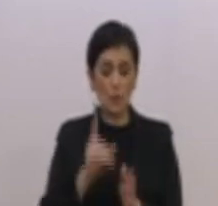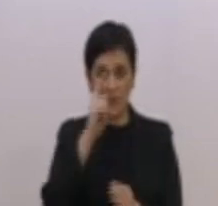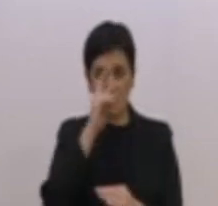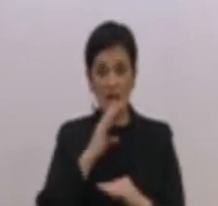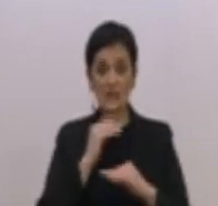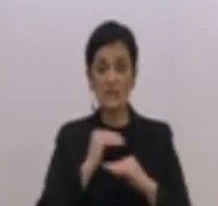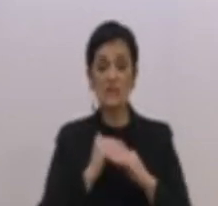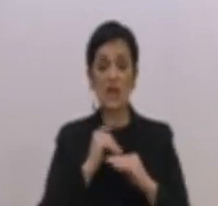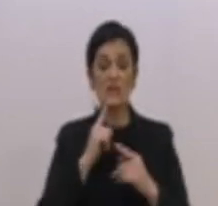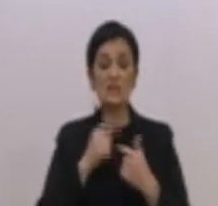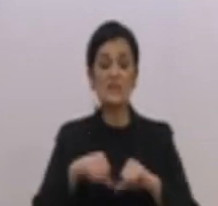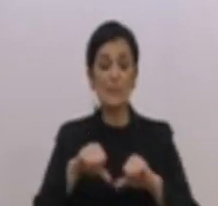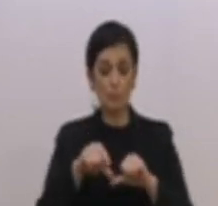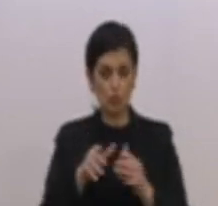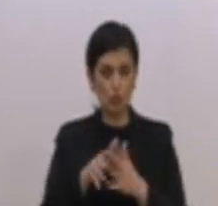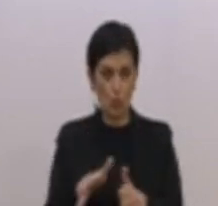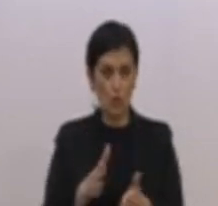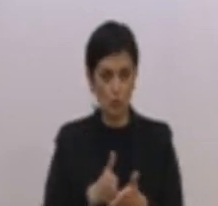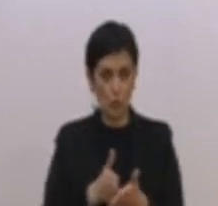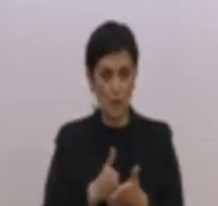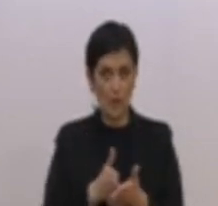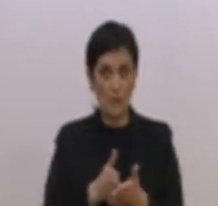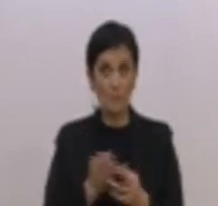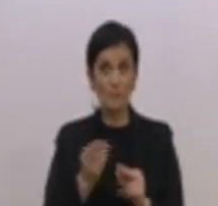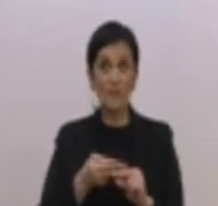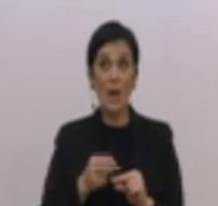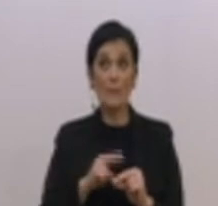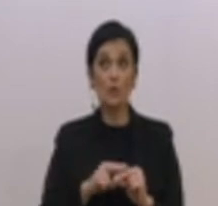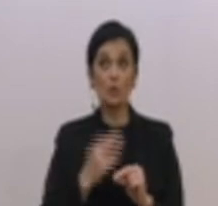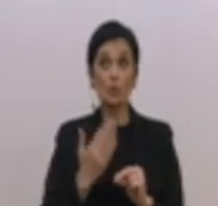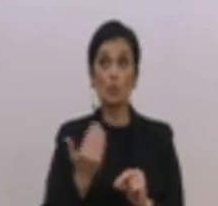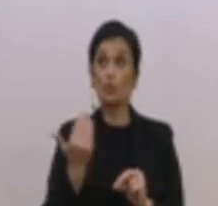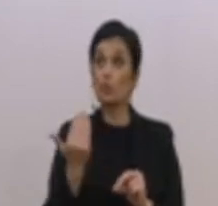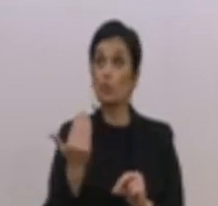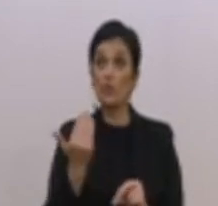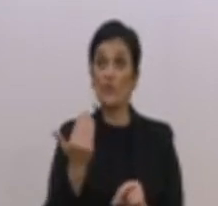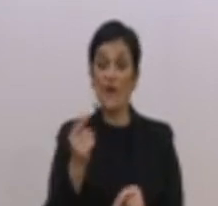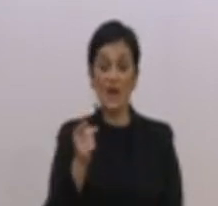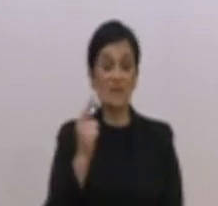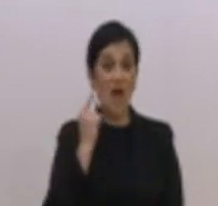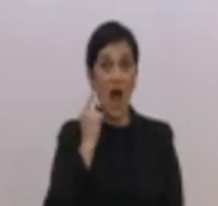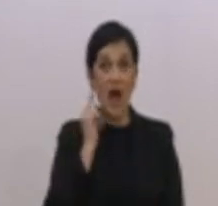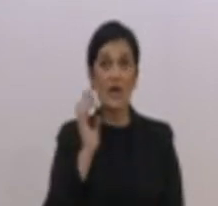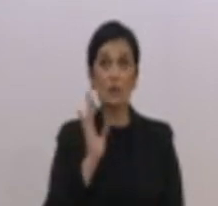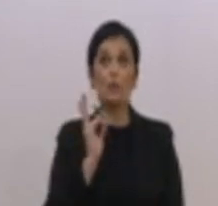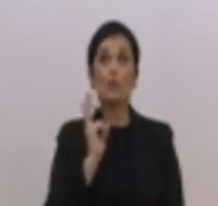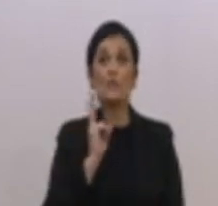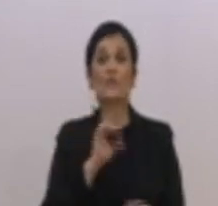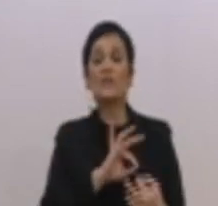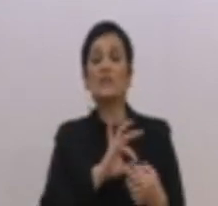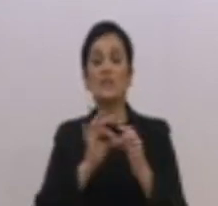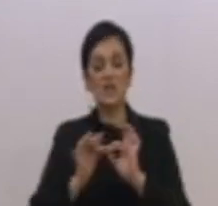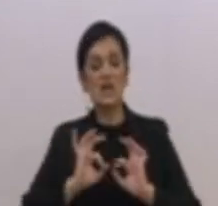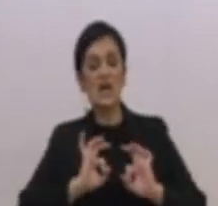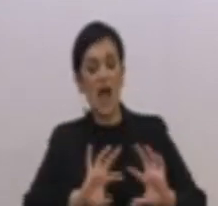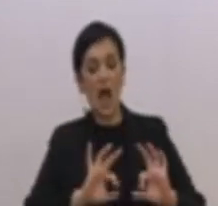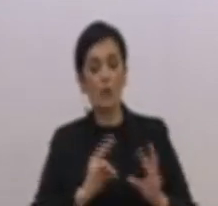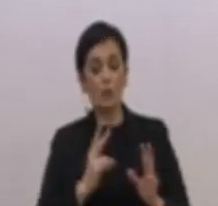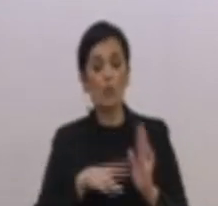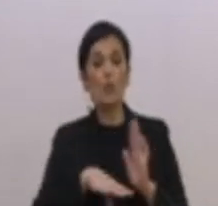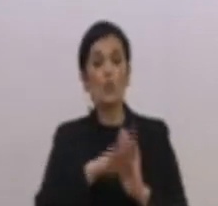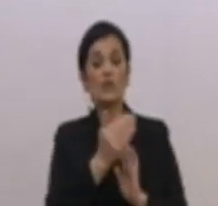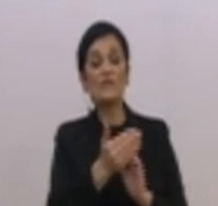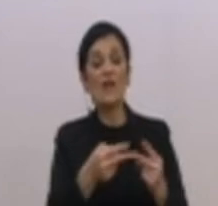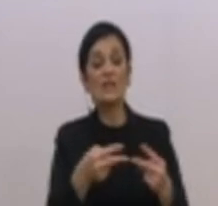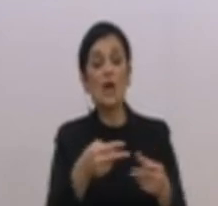თანასწორობის საბჭოს შეურაცხყოფა. Და ამიტომ, თუ თქვენ არ გესმით, მაშინ ვინმე მეც უნდა განგიმარტოთ. Და უკეთესია, რომ თქვენმა